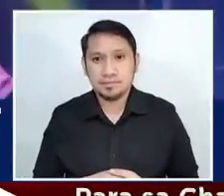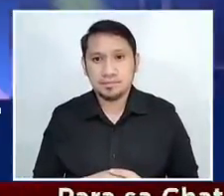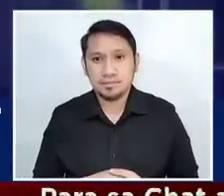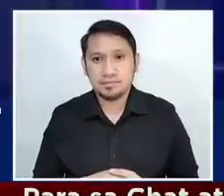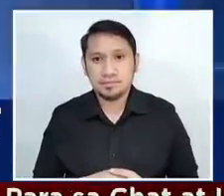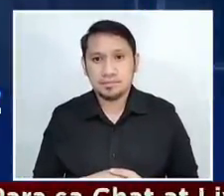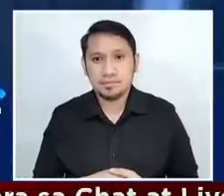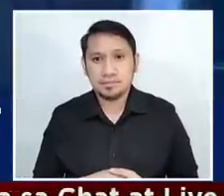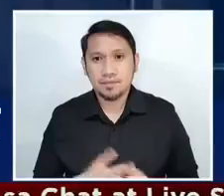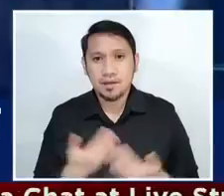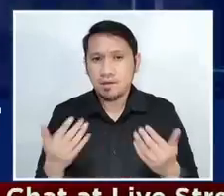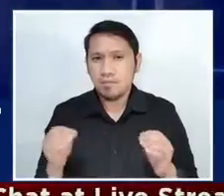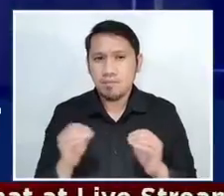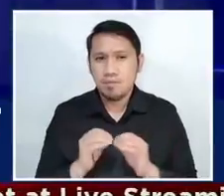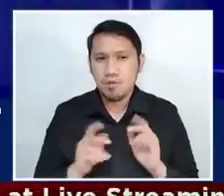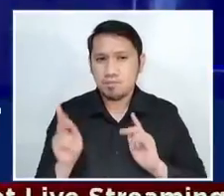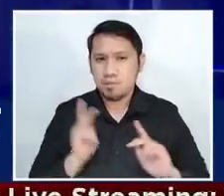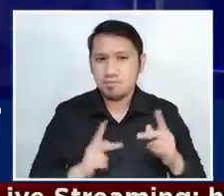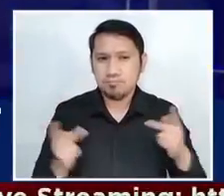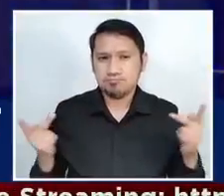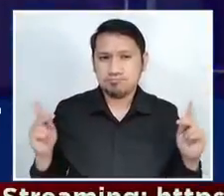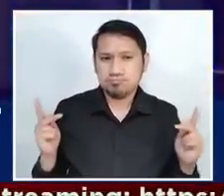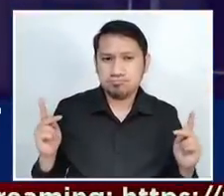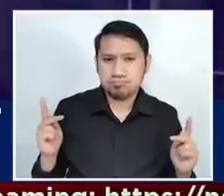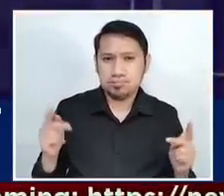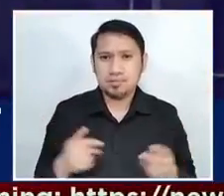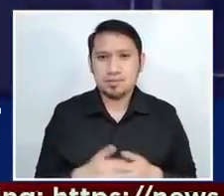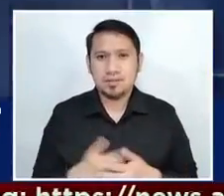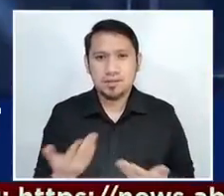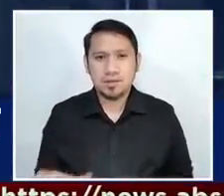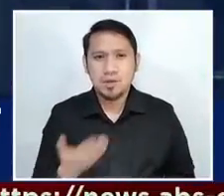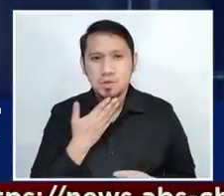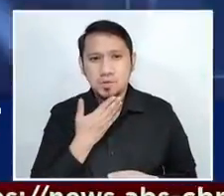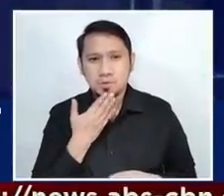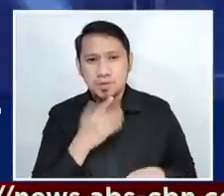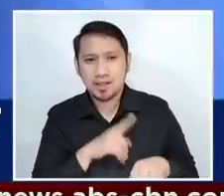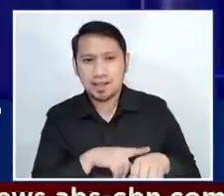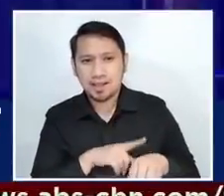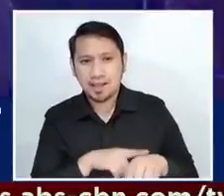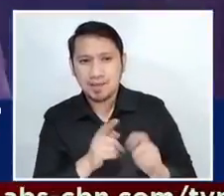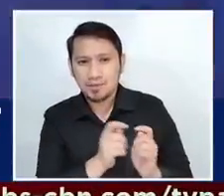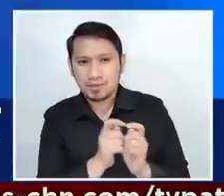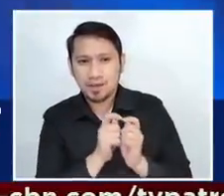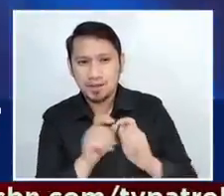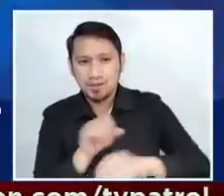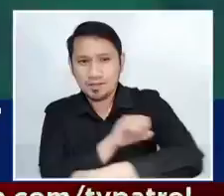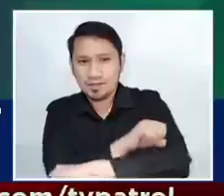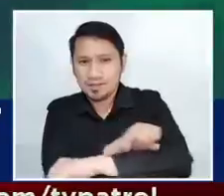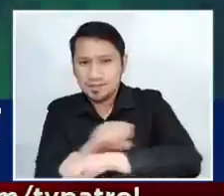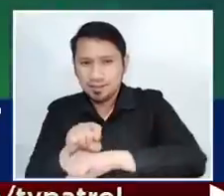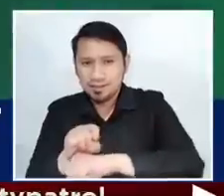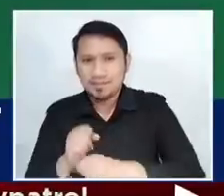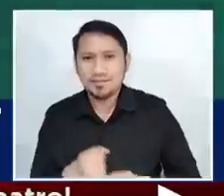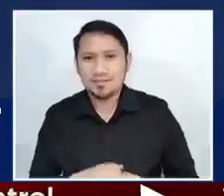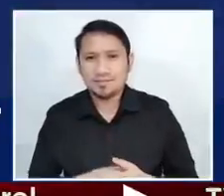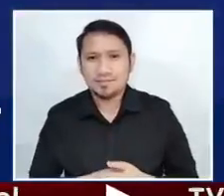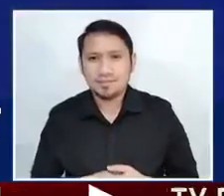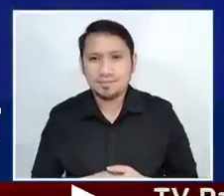Lumevel up ang kilig ng fans sa mga ilang beses na sweet moments ng Don Bell on stage.